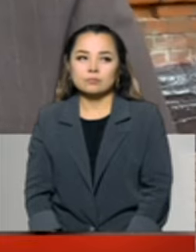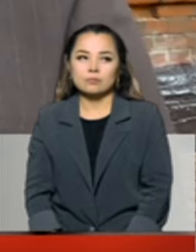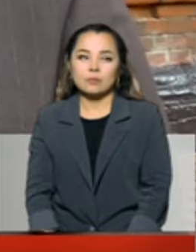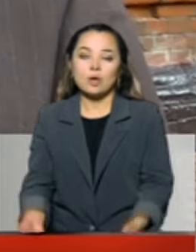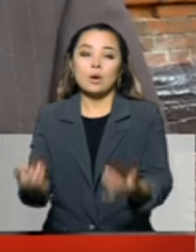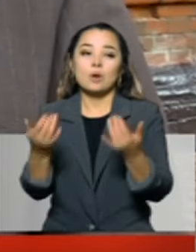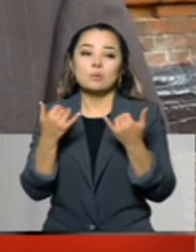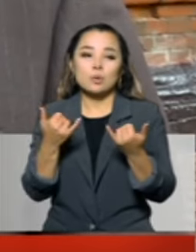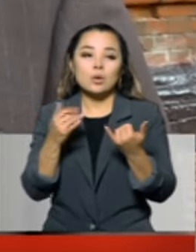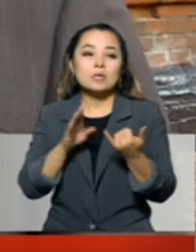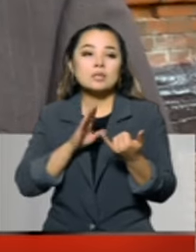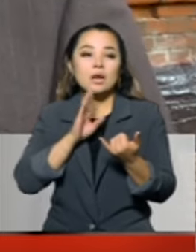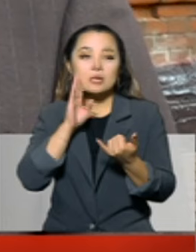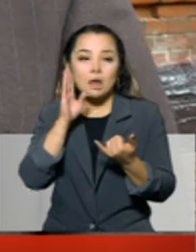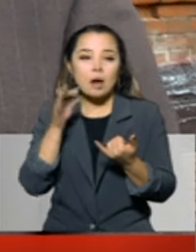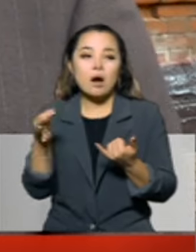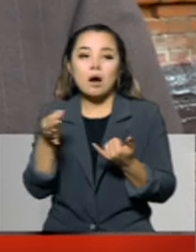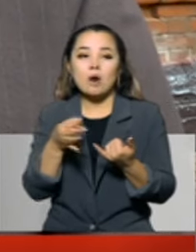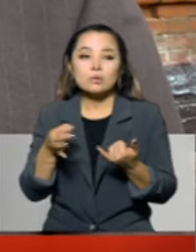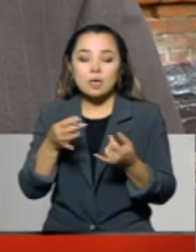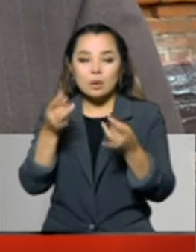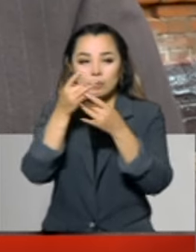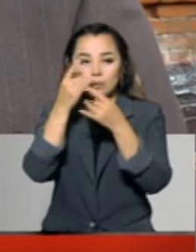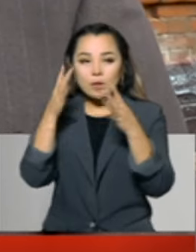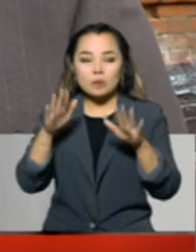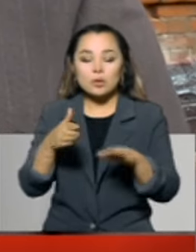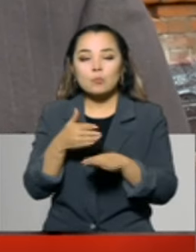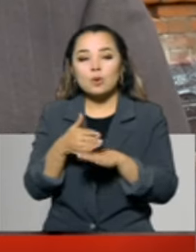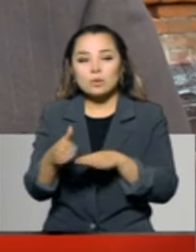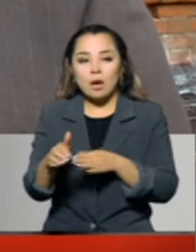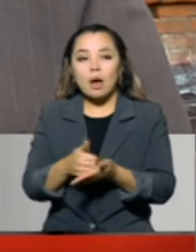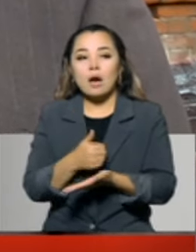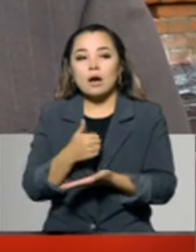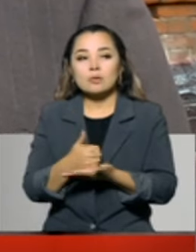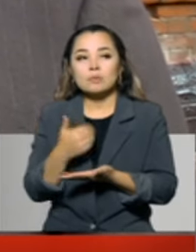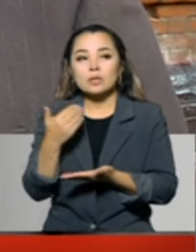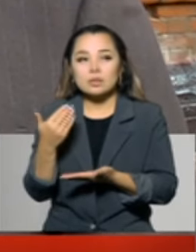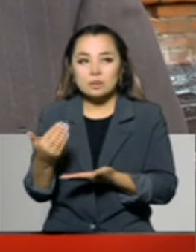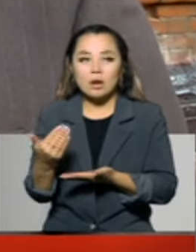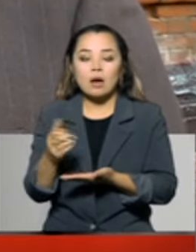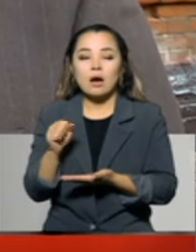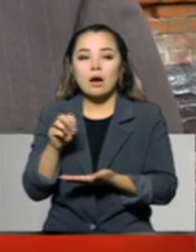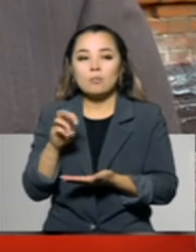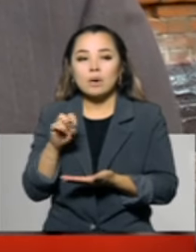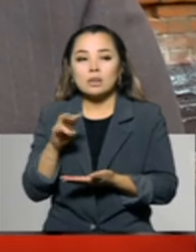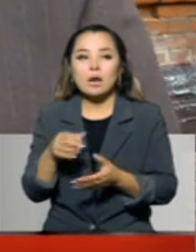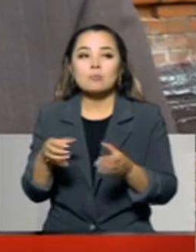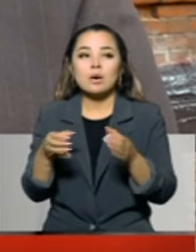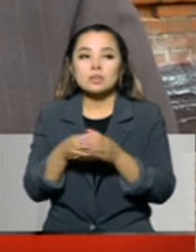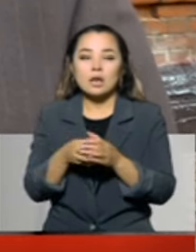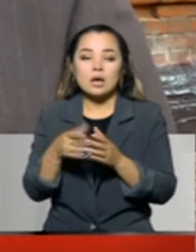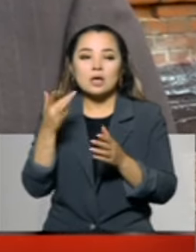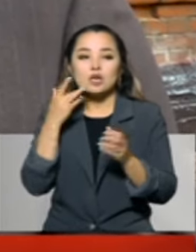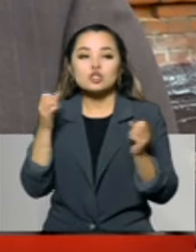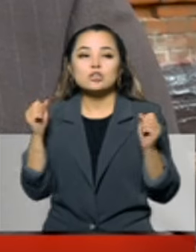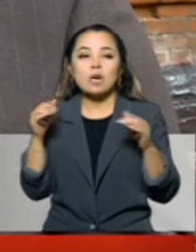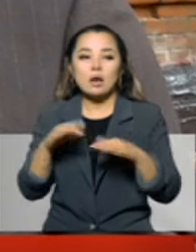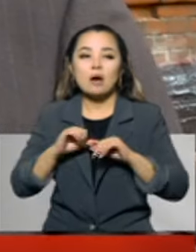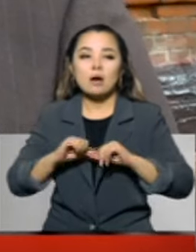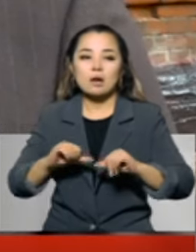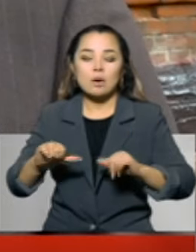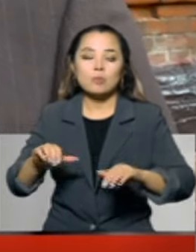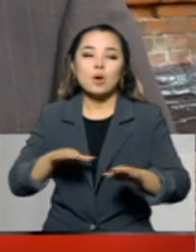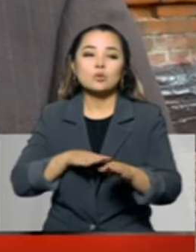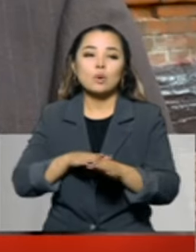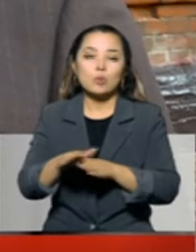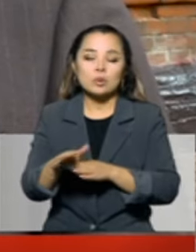Бүгін таңертең аудандық мәдениет бөлімі әкімдіктен аманат партиясынан жиналып, комиссия